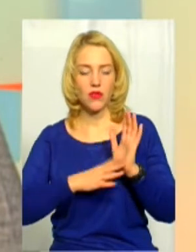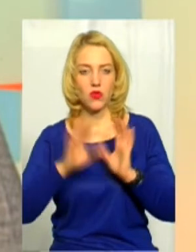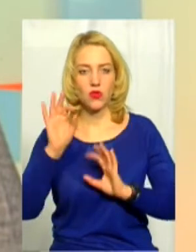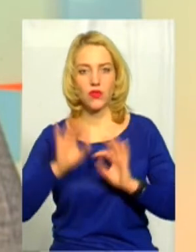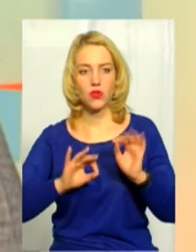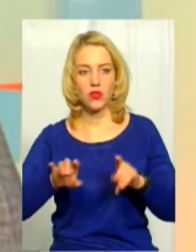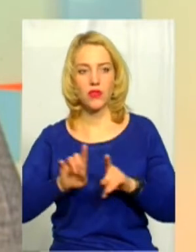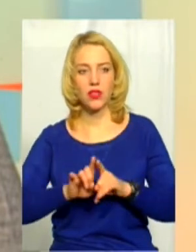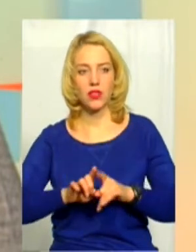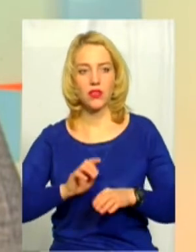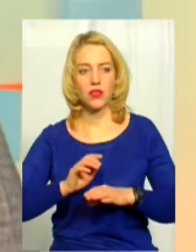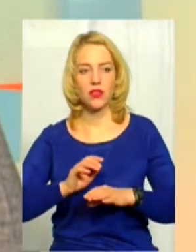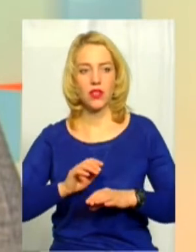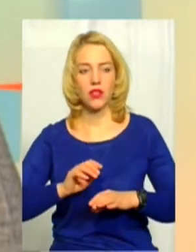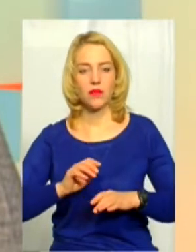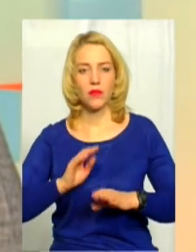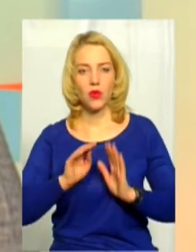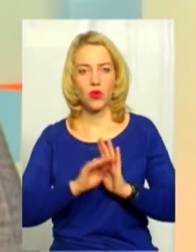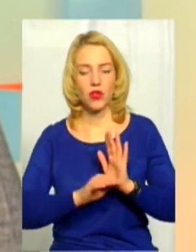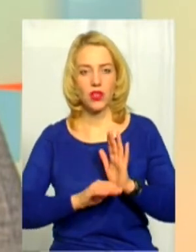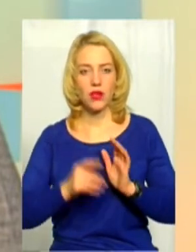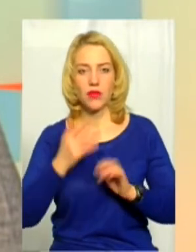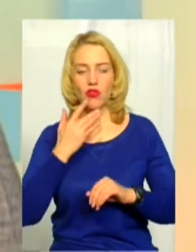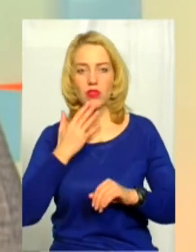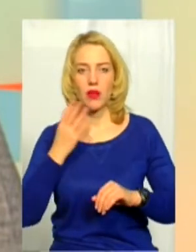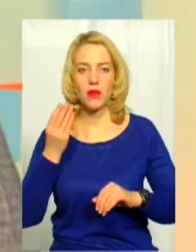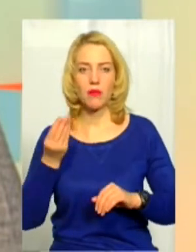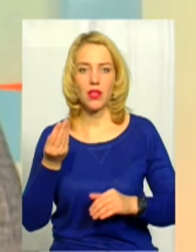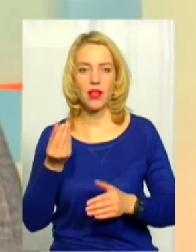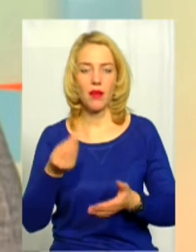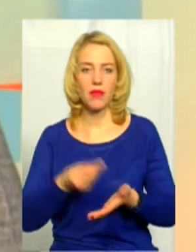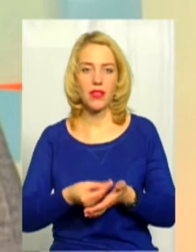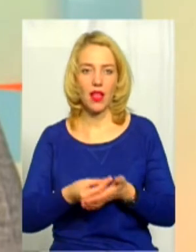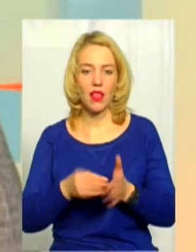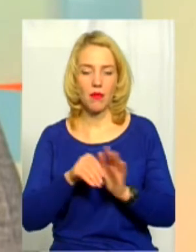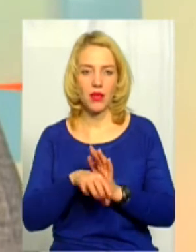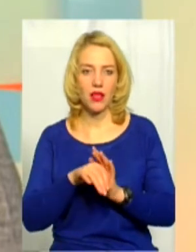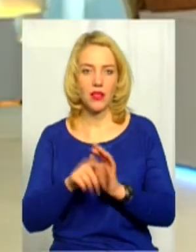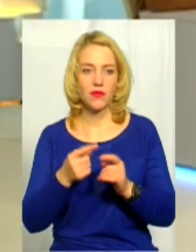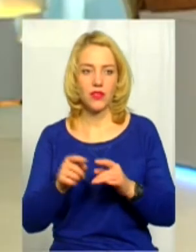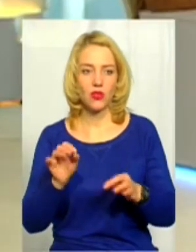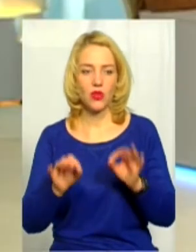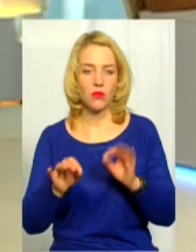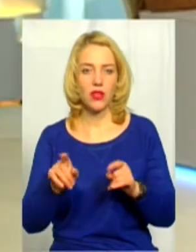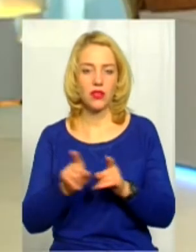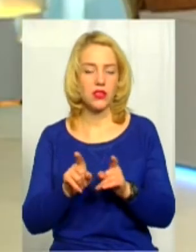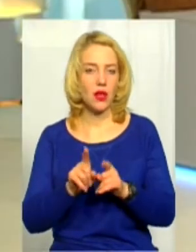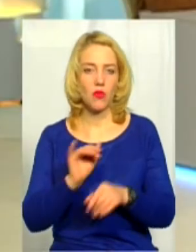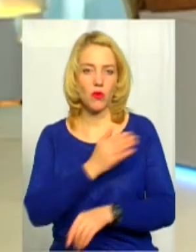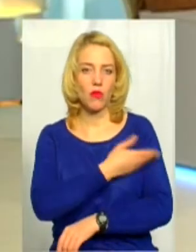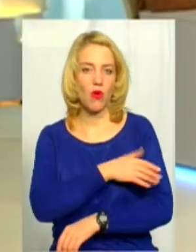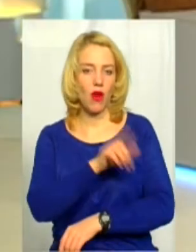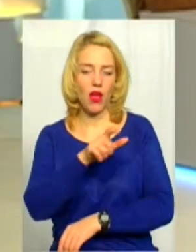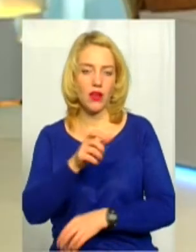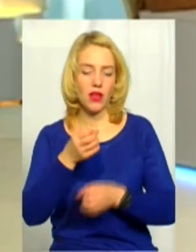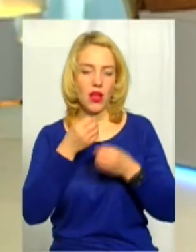90% таких допомогових програм – це із іноземним капіталом, але це теж нормально. Ті самі поляки дуже добре